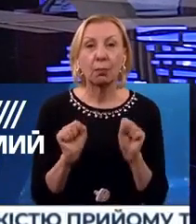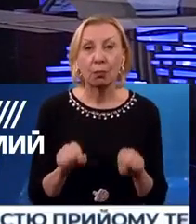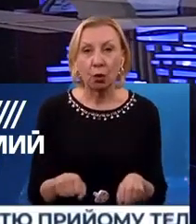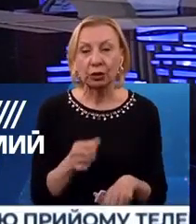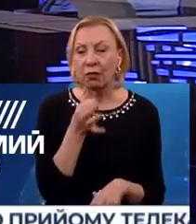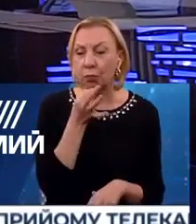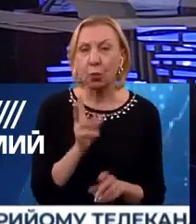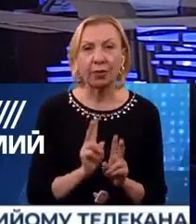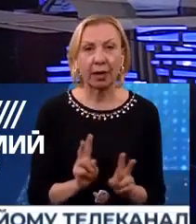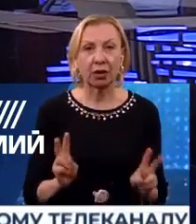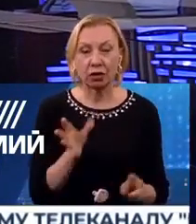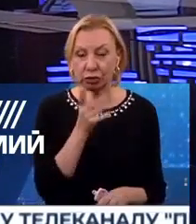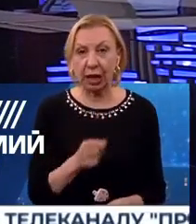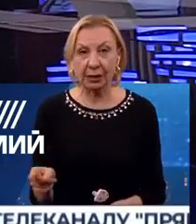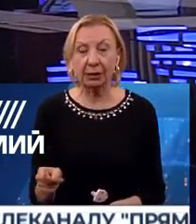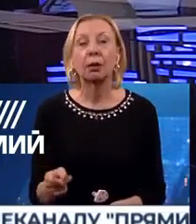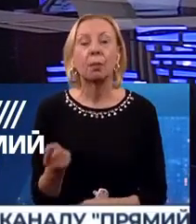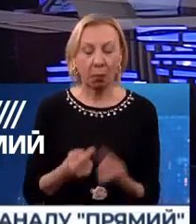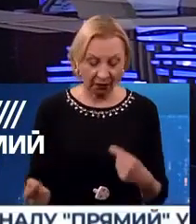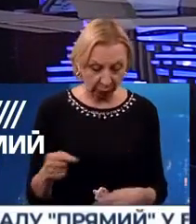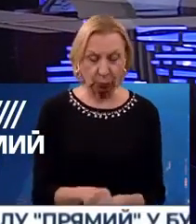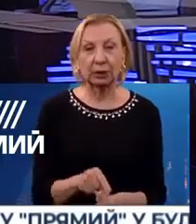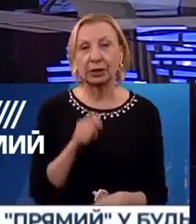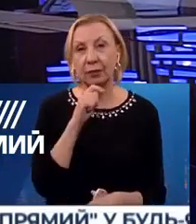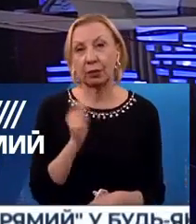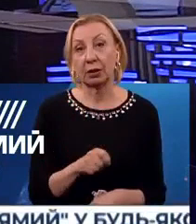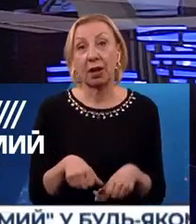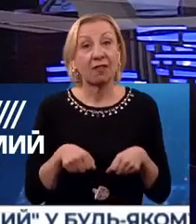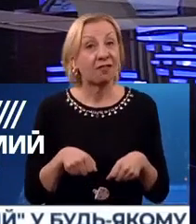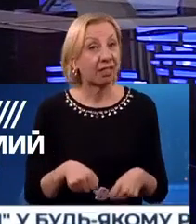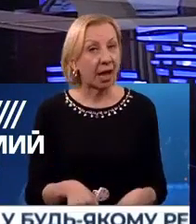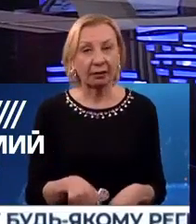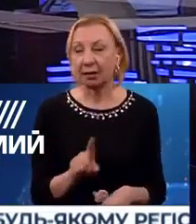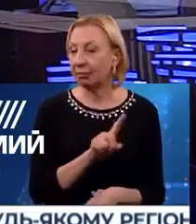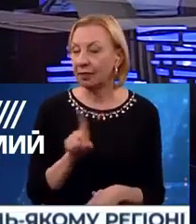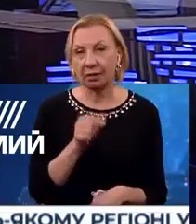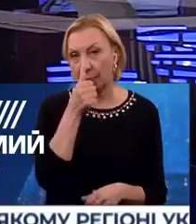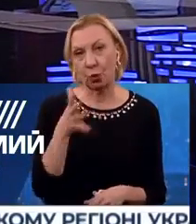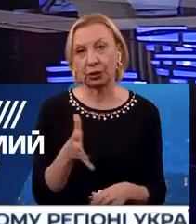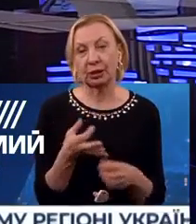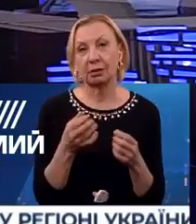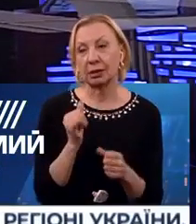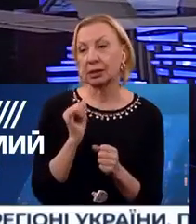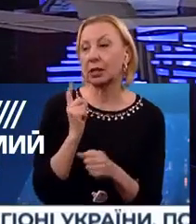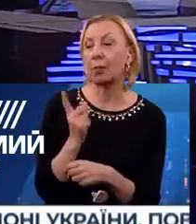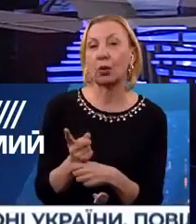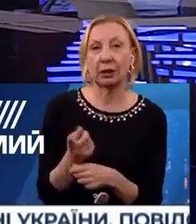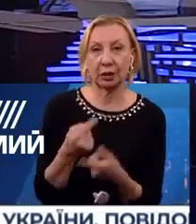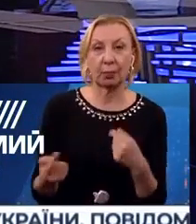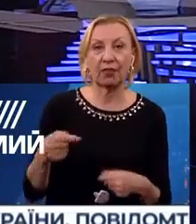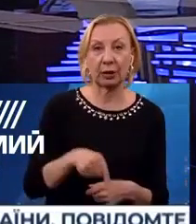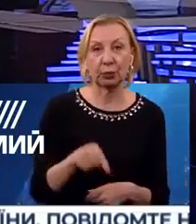час повернутися в Україну. І тому влада не може заборонити будь-якому громадянину України повернутися до себе